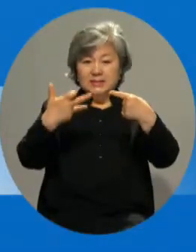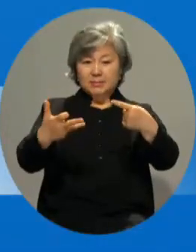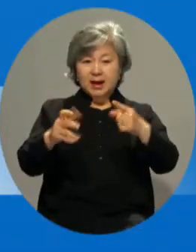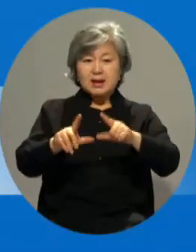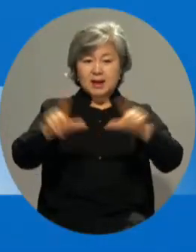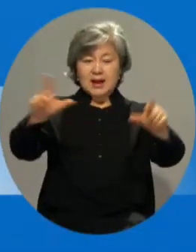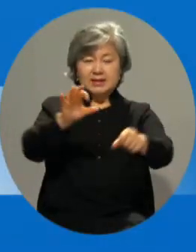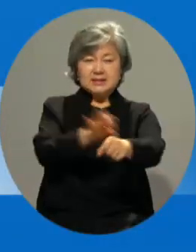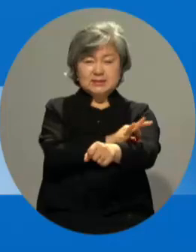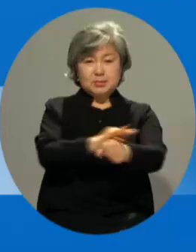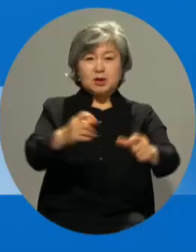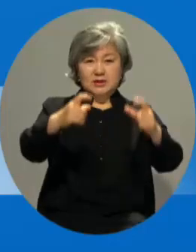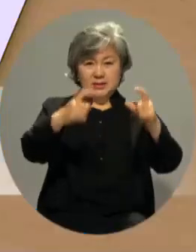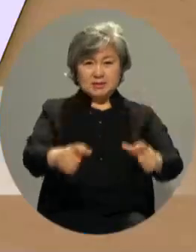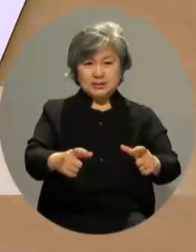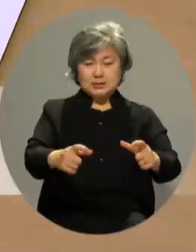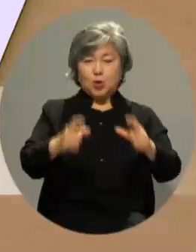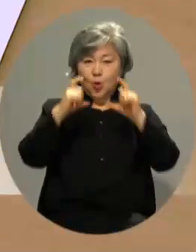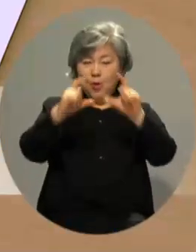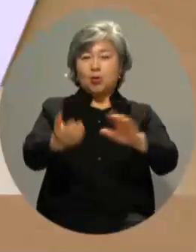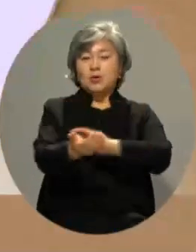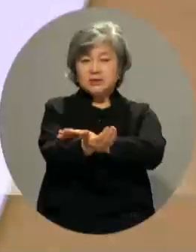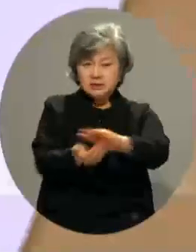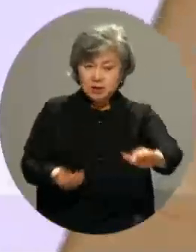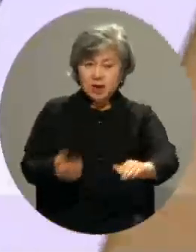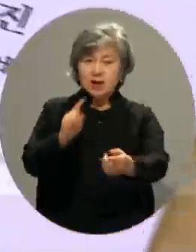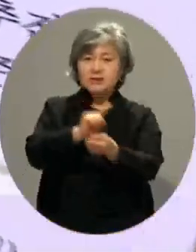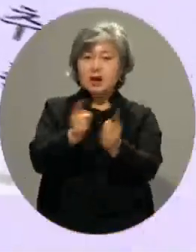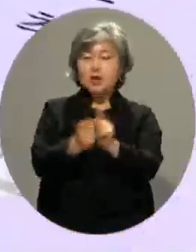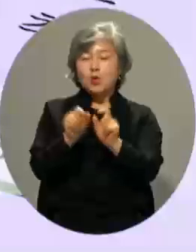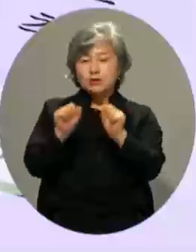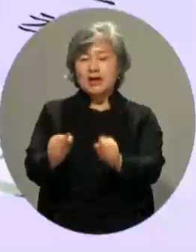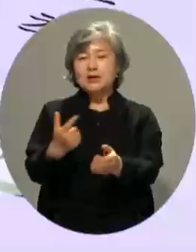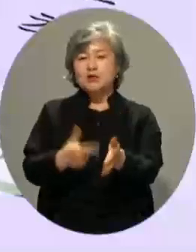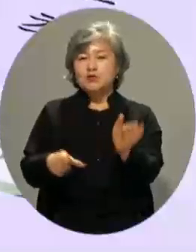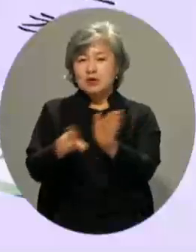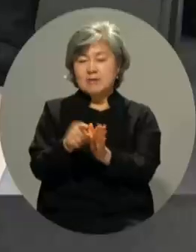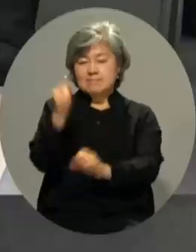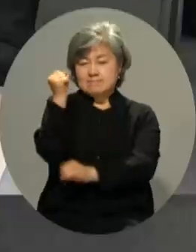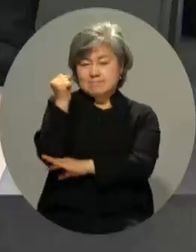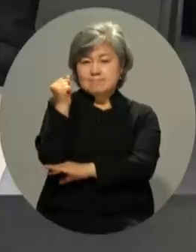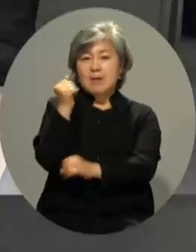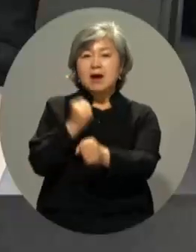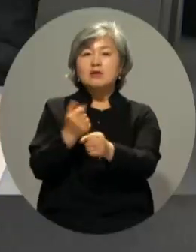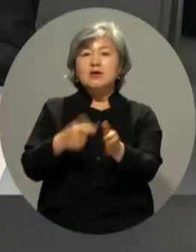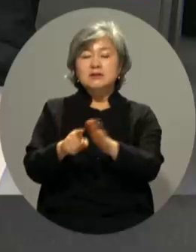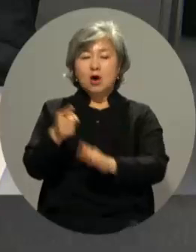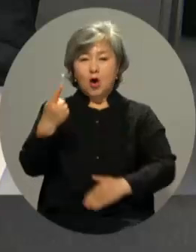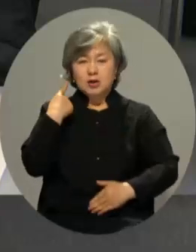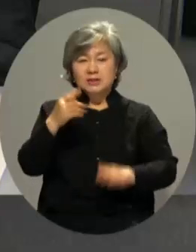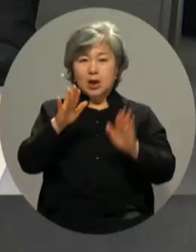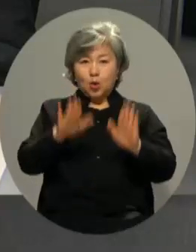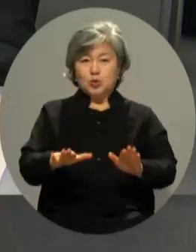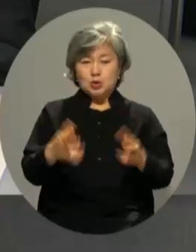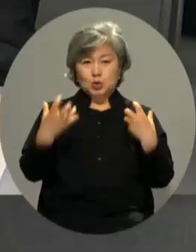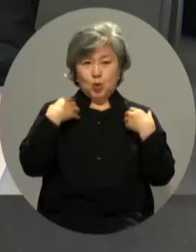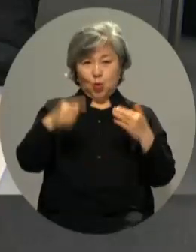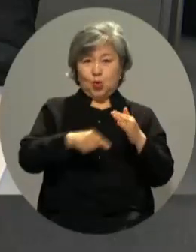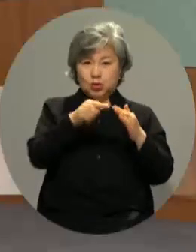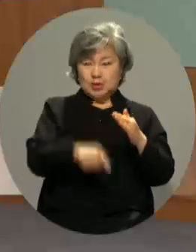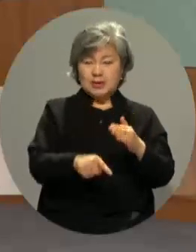전북특별자치도 출범을 앞두고 특별자치시도 간 상생협력 체계를 구축하기 위해 어제와 오늘 도내에서